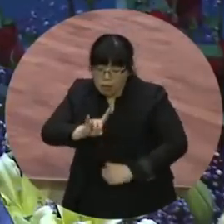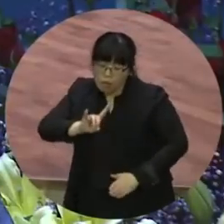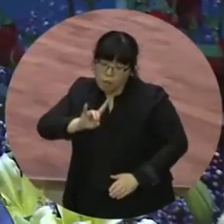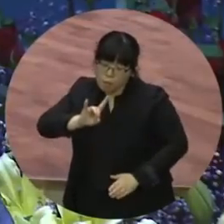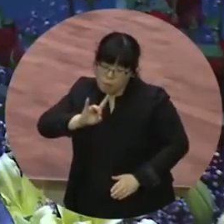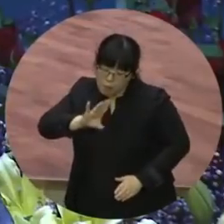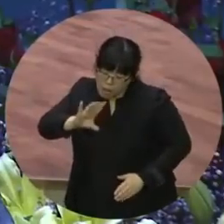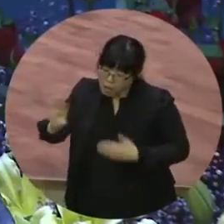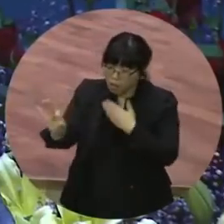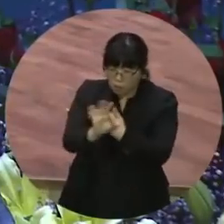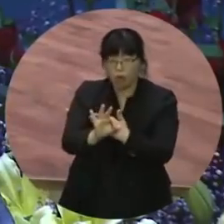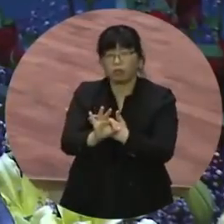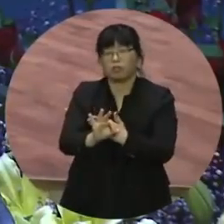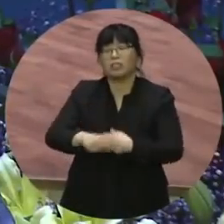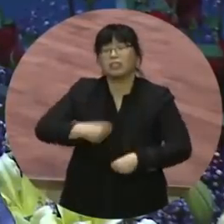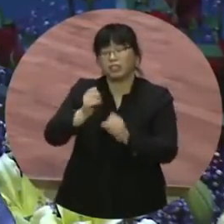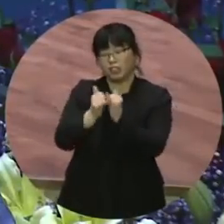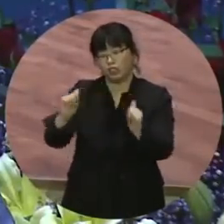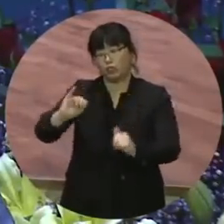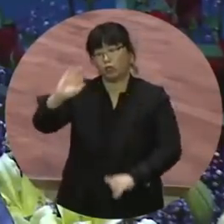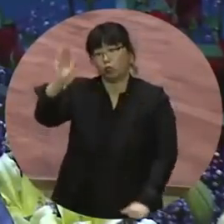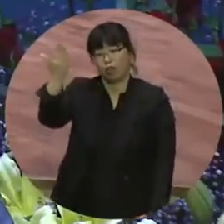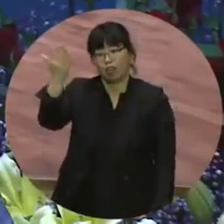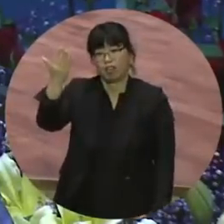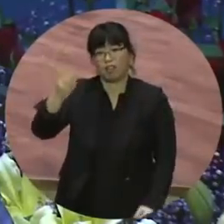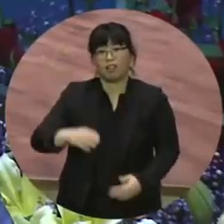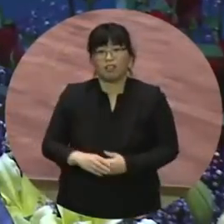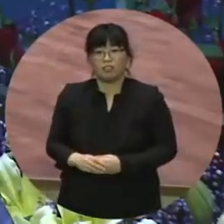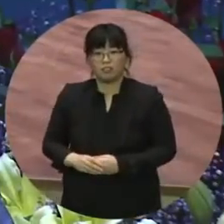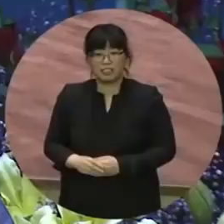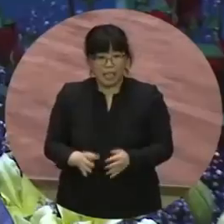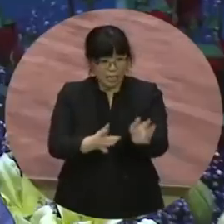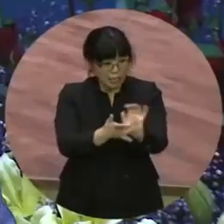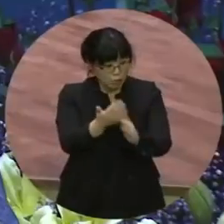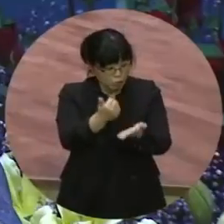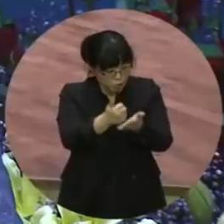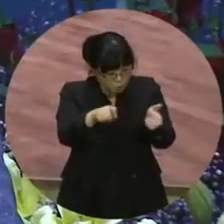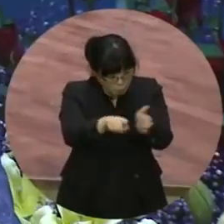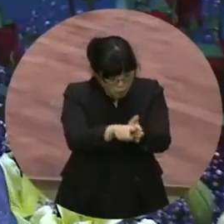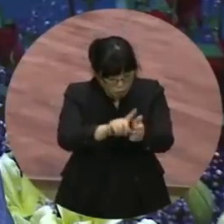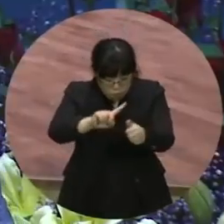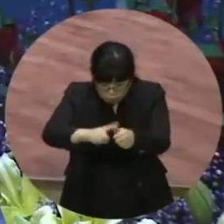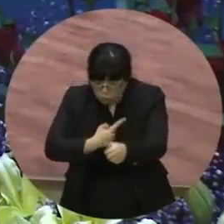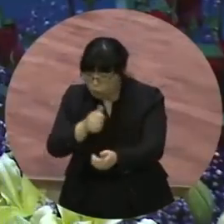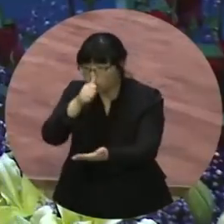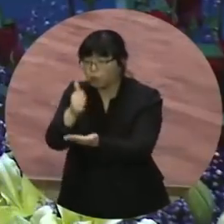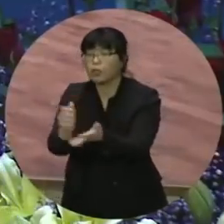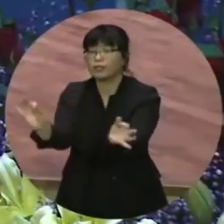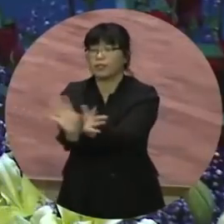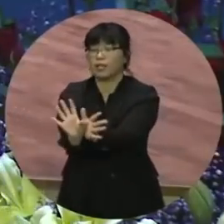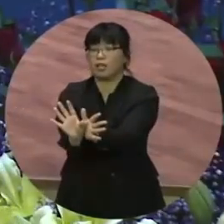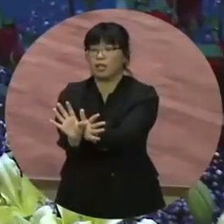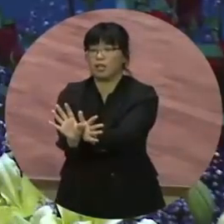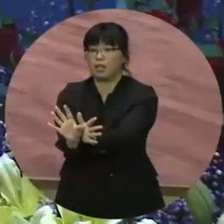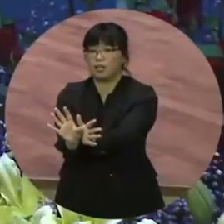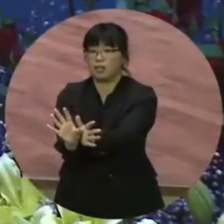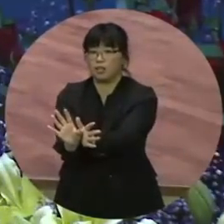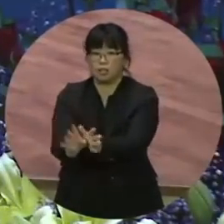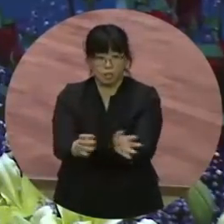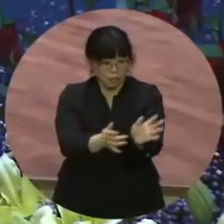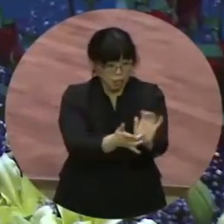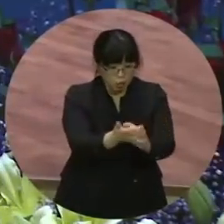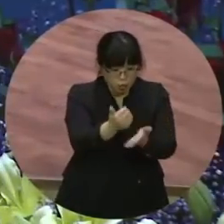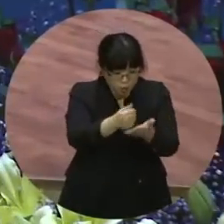우리 의인은 믿음으로 말미암아 살리라. 예수 믿는 사람은 죄가 없어요. 죄 있는 사람은 천국 못 가요. 죄 문제 해결됐어요. 어디